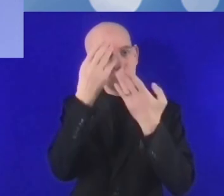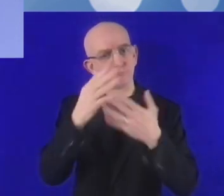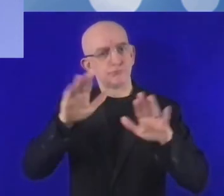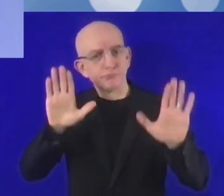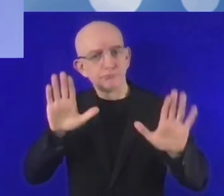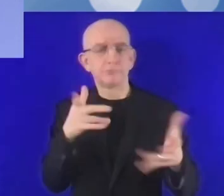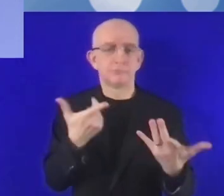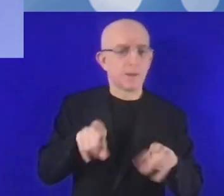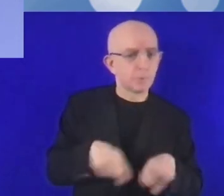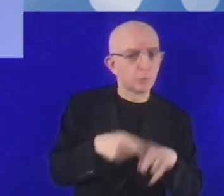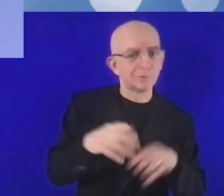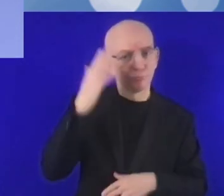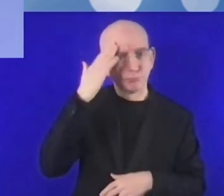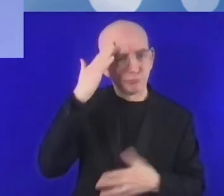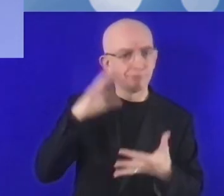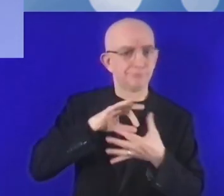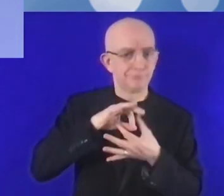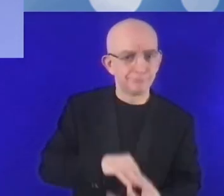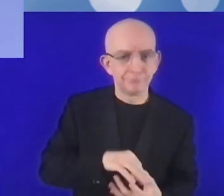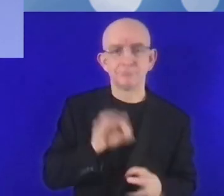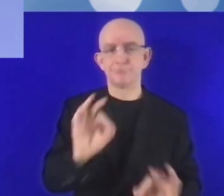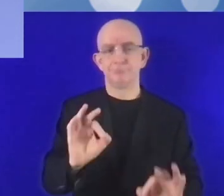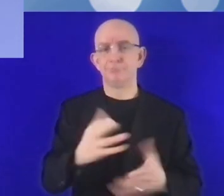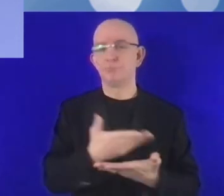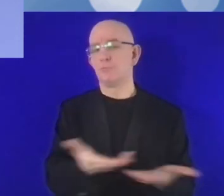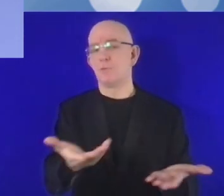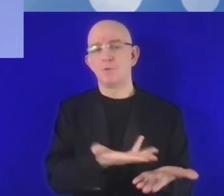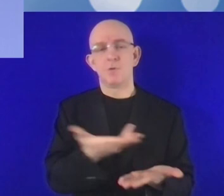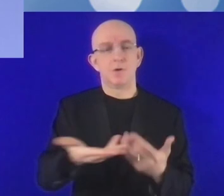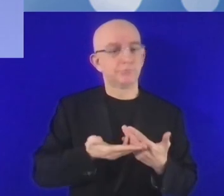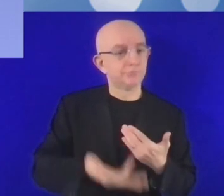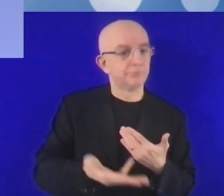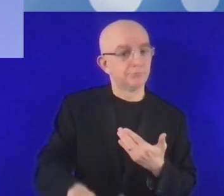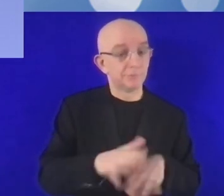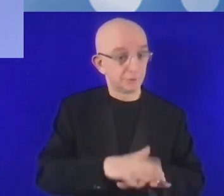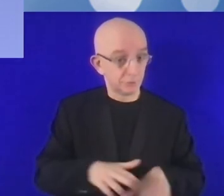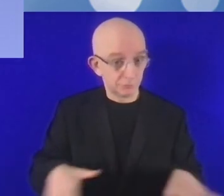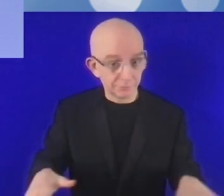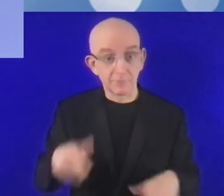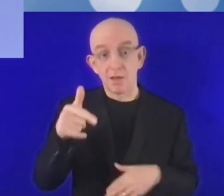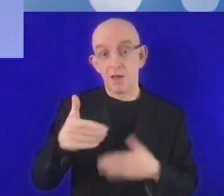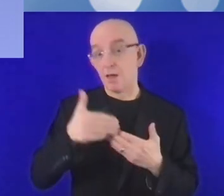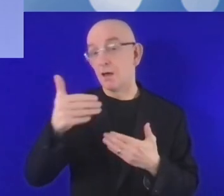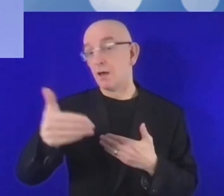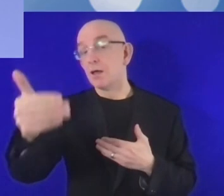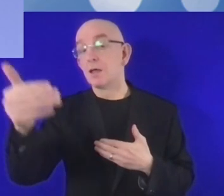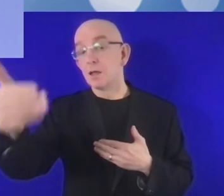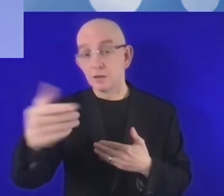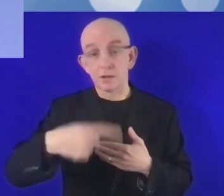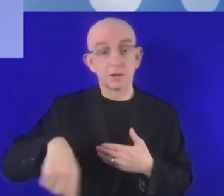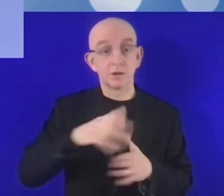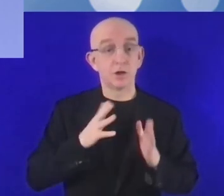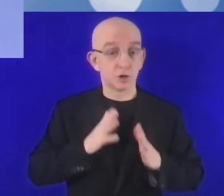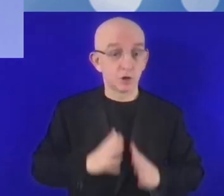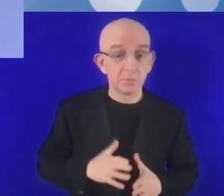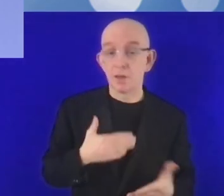再让我们的孩子能够激起他们的兴趣和自然，我们在将来能够看看我们